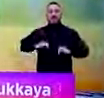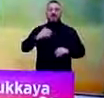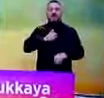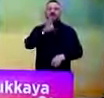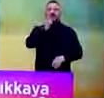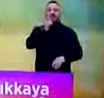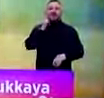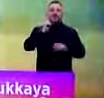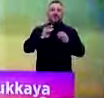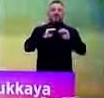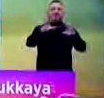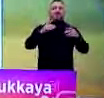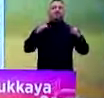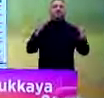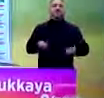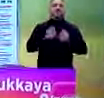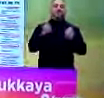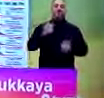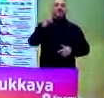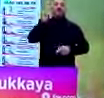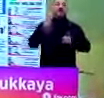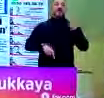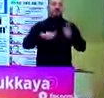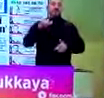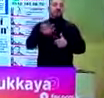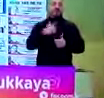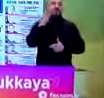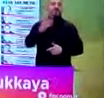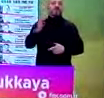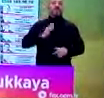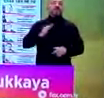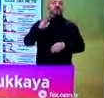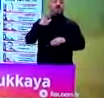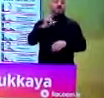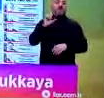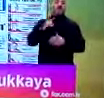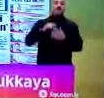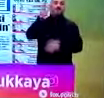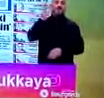sesini duyurmaya gayret ettim. Bazı projeleri olduğunu söyleyen duyarlı bir taksici kardeşim. Bu arada